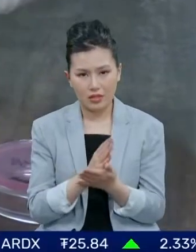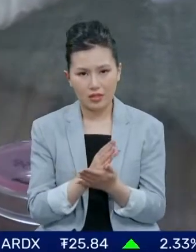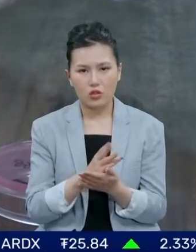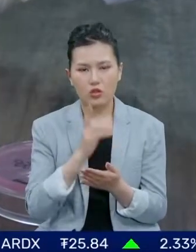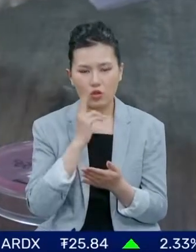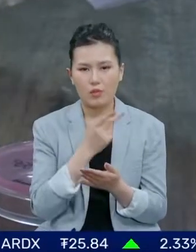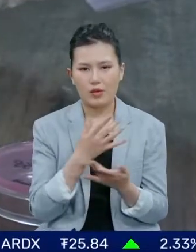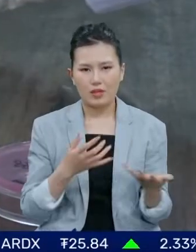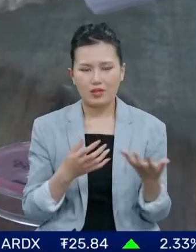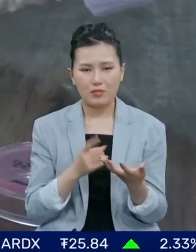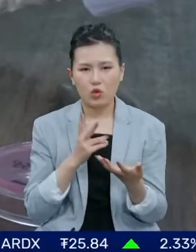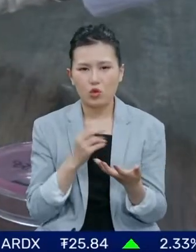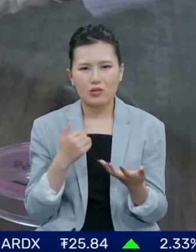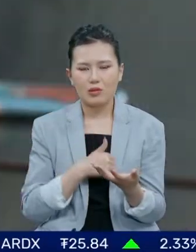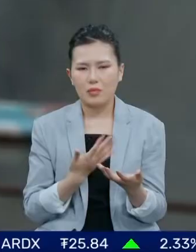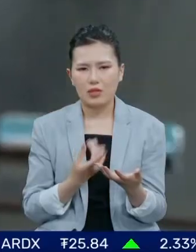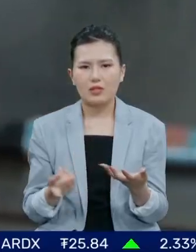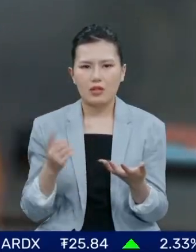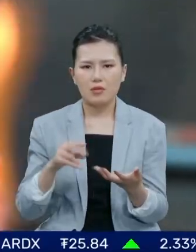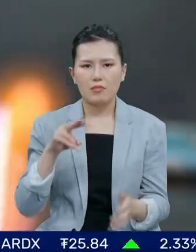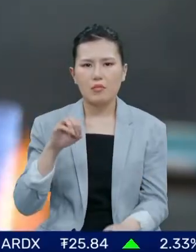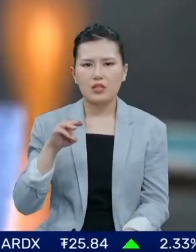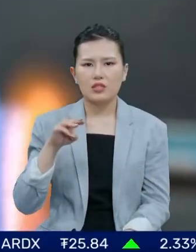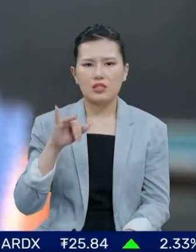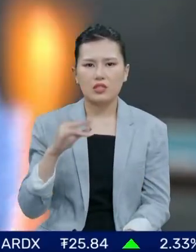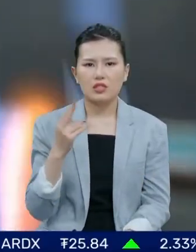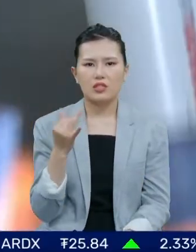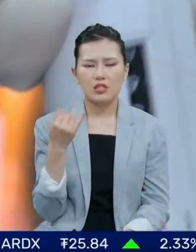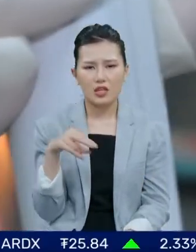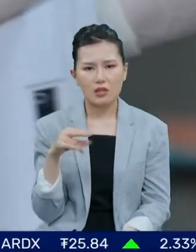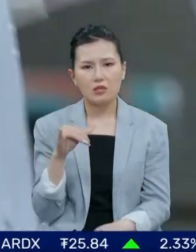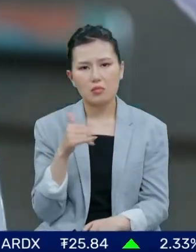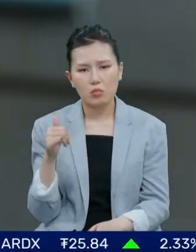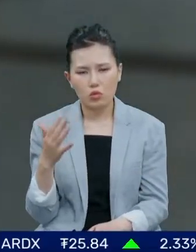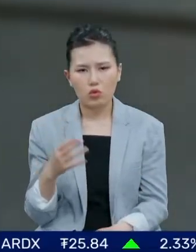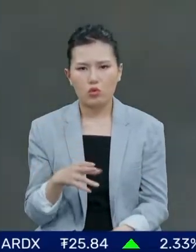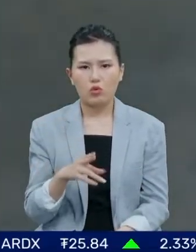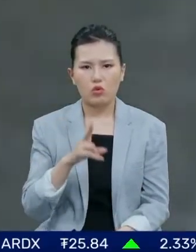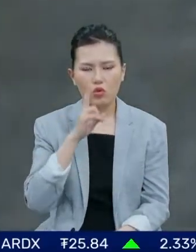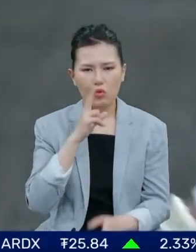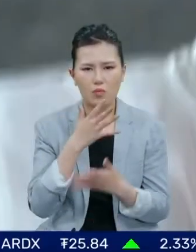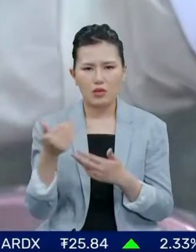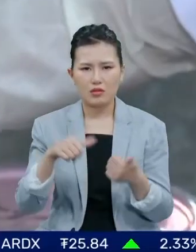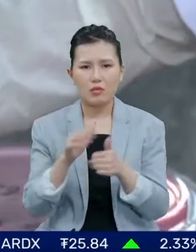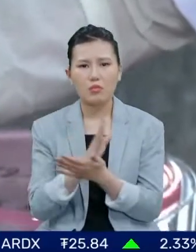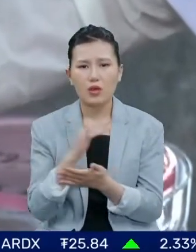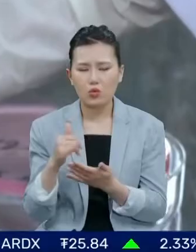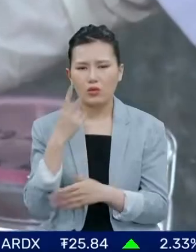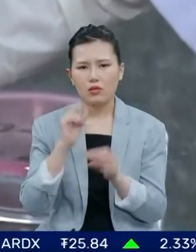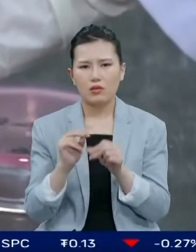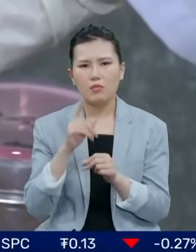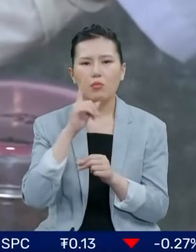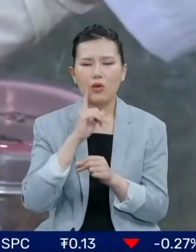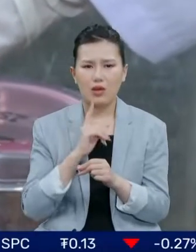гэхээр пестицид үлдэгдэл байна. За тэгээд хүнсний нэмэлт гэдэг бас аюу сүлбэд аюу гэх хэрэгдэт байгаа шүү дээ. Эднэр үүсэт эхэлчих юм бол